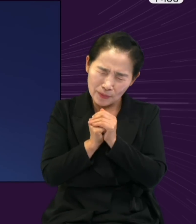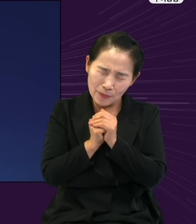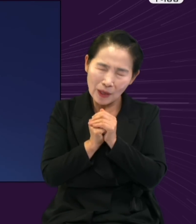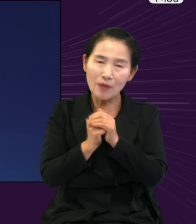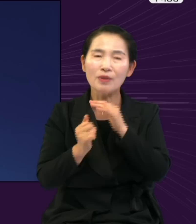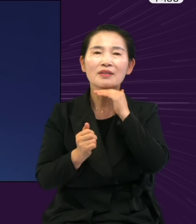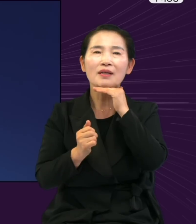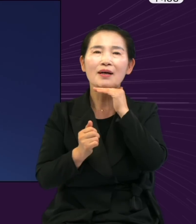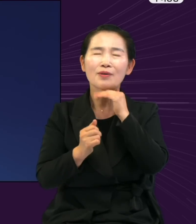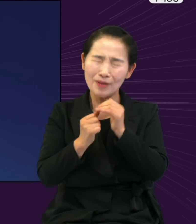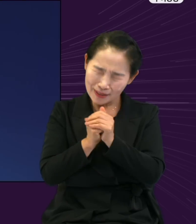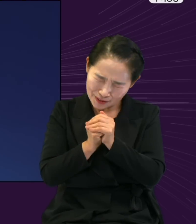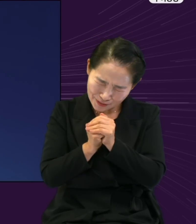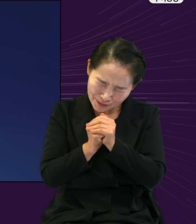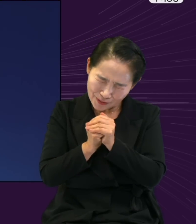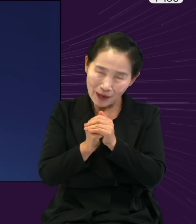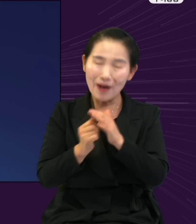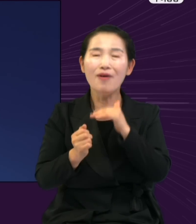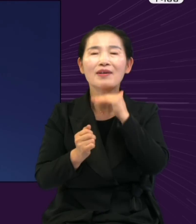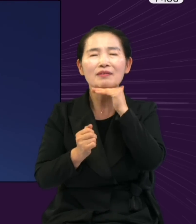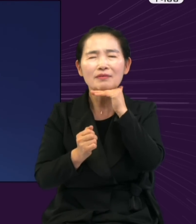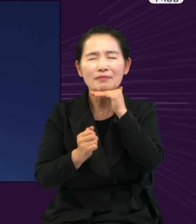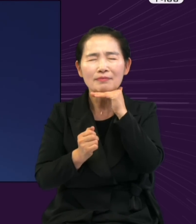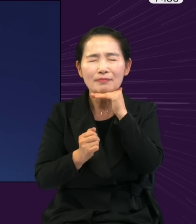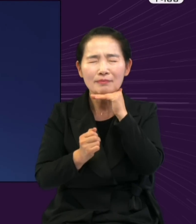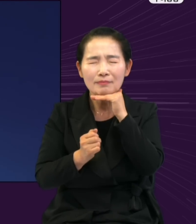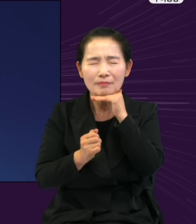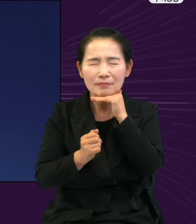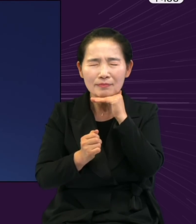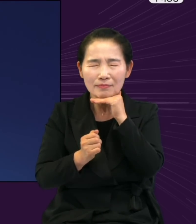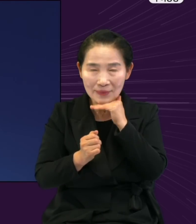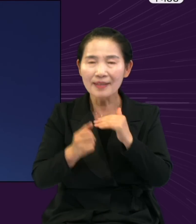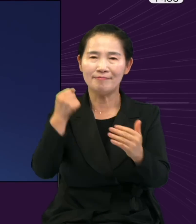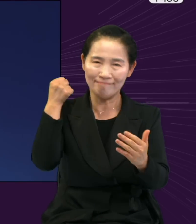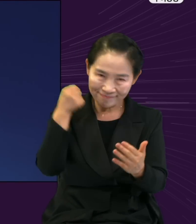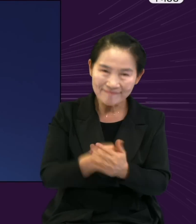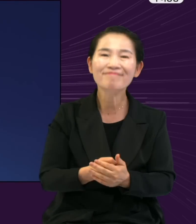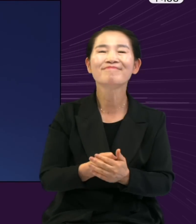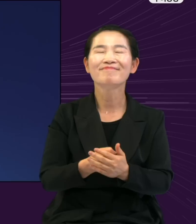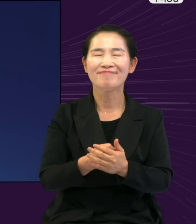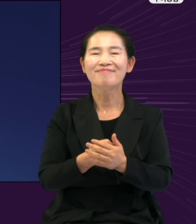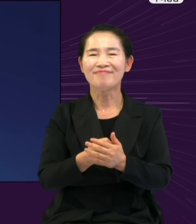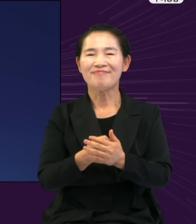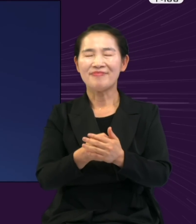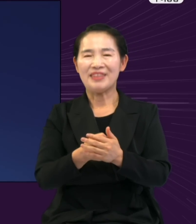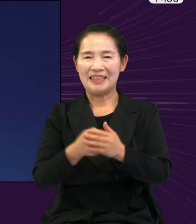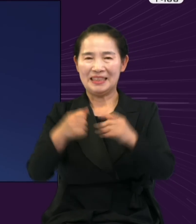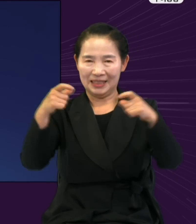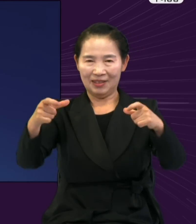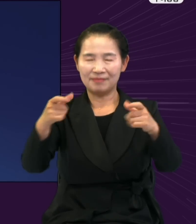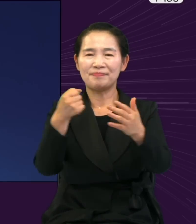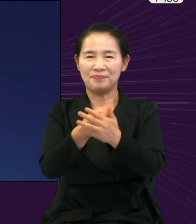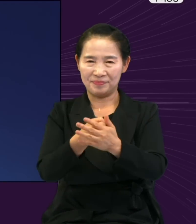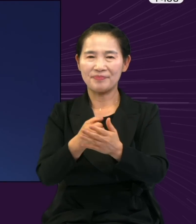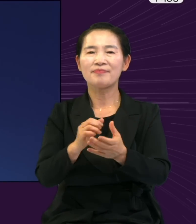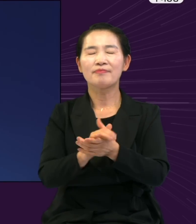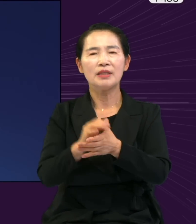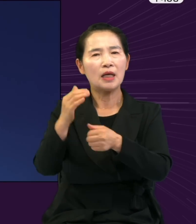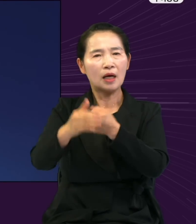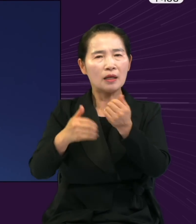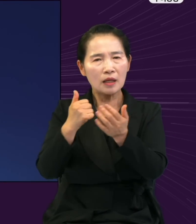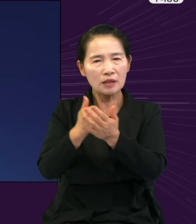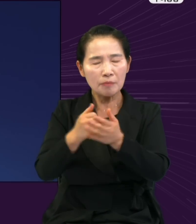또 기도하고 기다리는 시간을 거쳐서 부르키나파소로 들어가게 됐습니다. 하나님의 구체적인